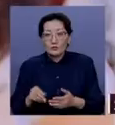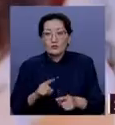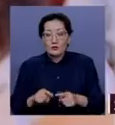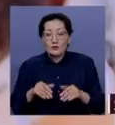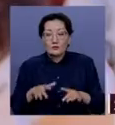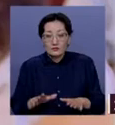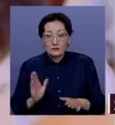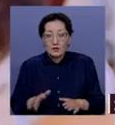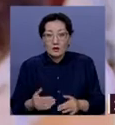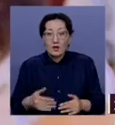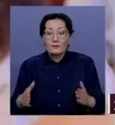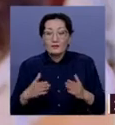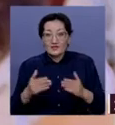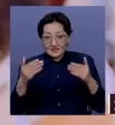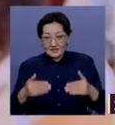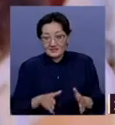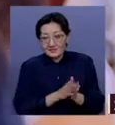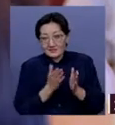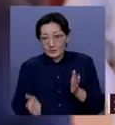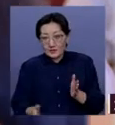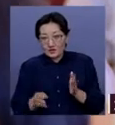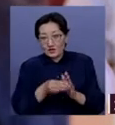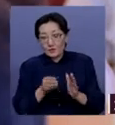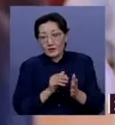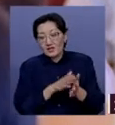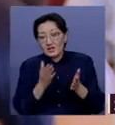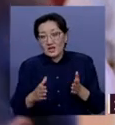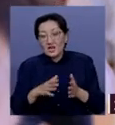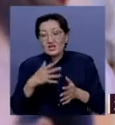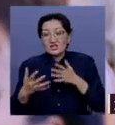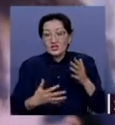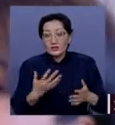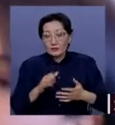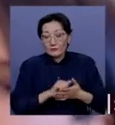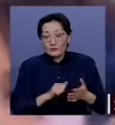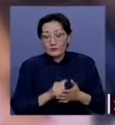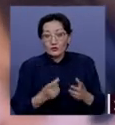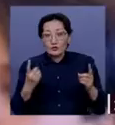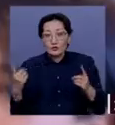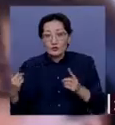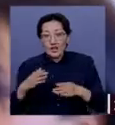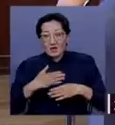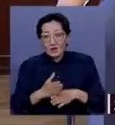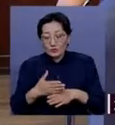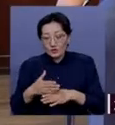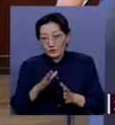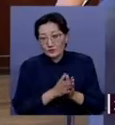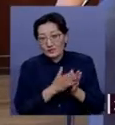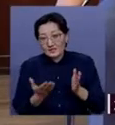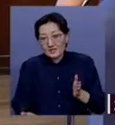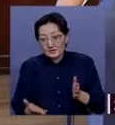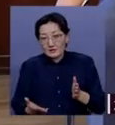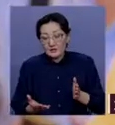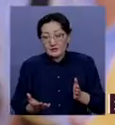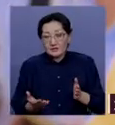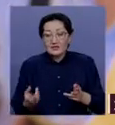шешіледі. Біздің үйдің сырты барлығы түсіп қалды. Штукатуркасы. Жел соққан сайын үлкен-үлкен кусоктар түседі. Келіп тұрған